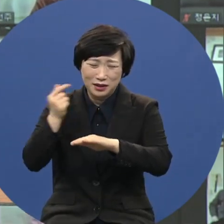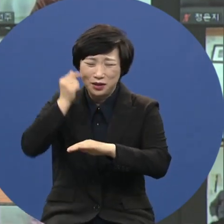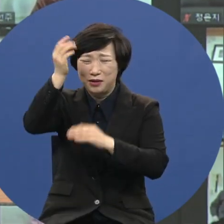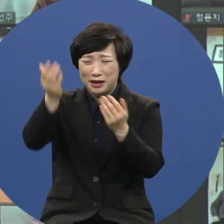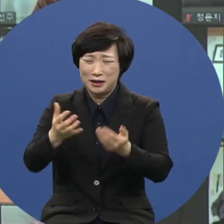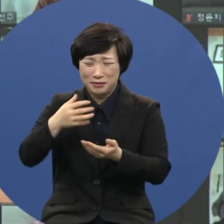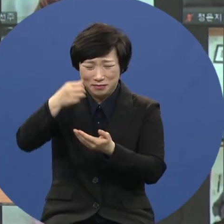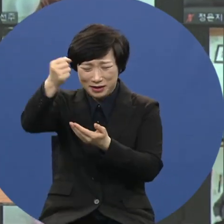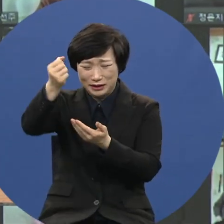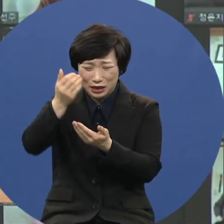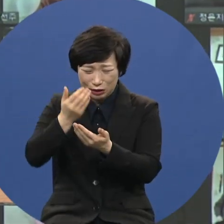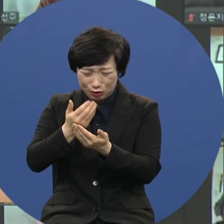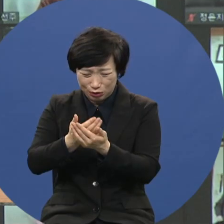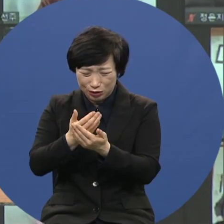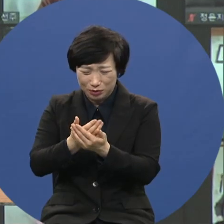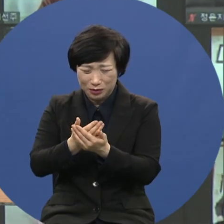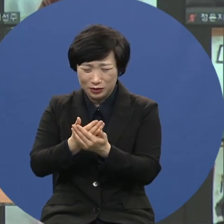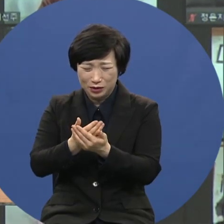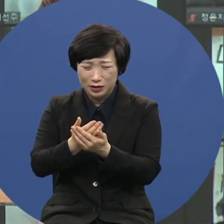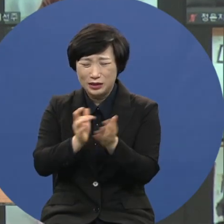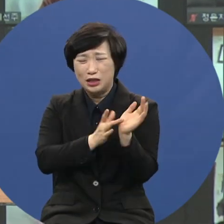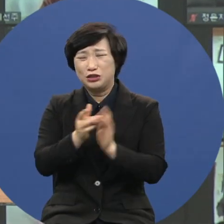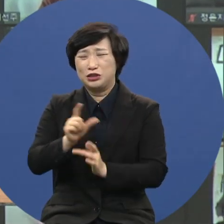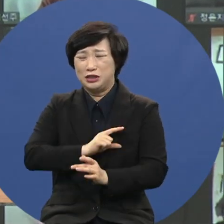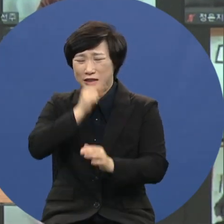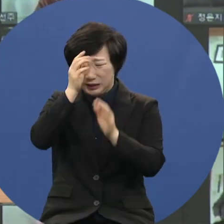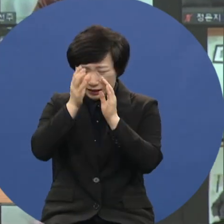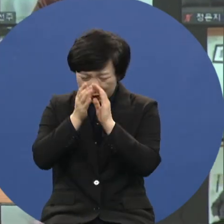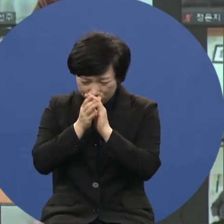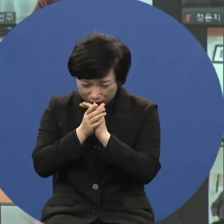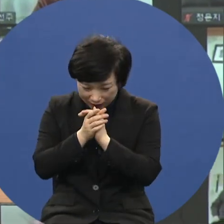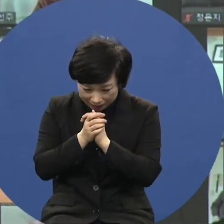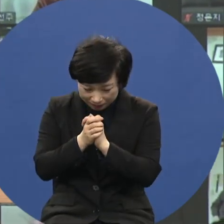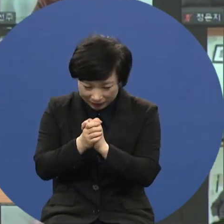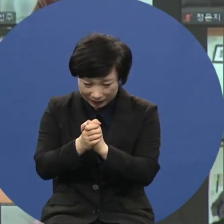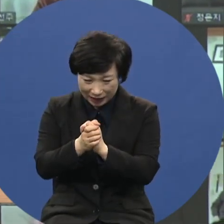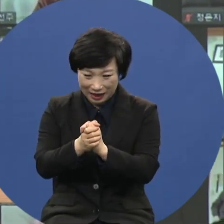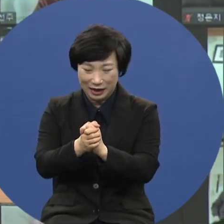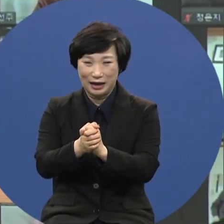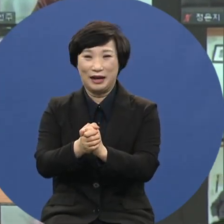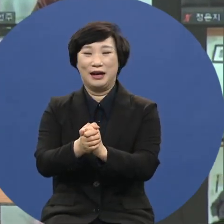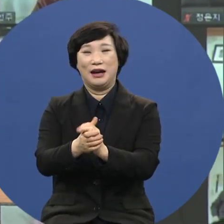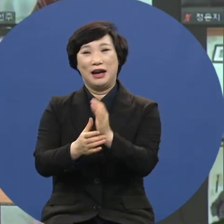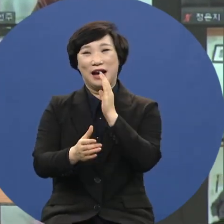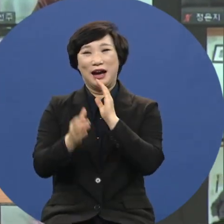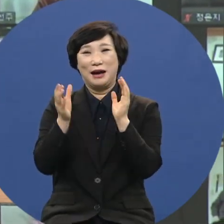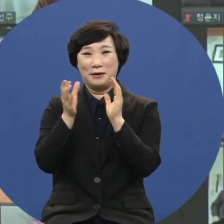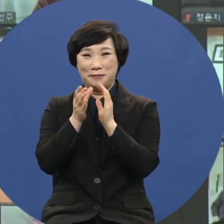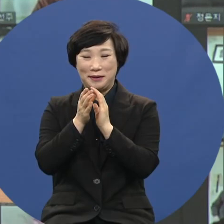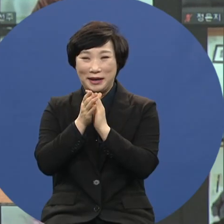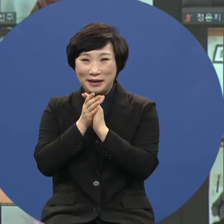영광 받으시옵소서. 예수님 이름으로 기도드리옵나이다.